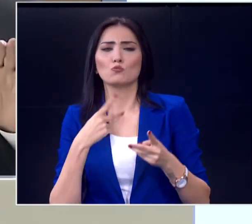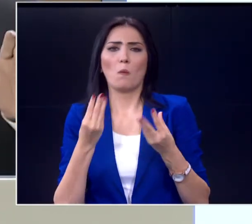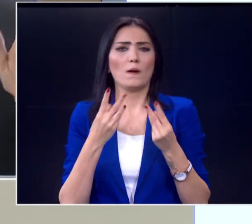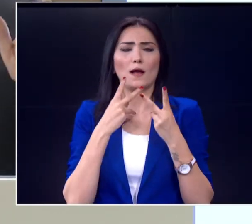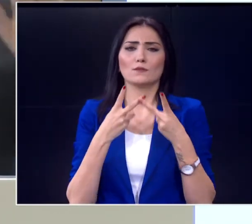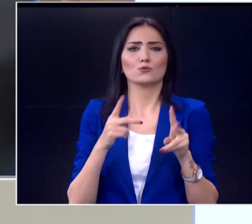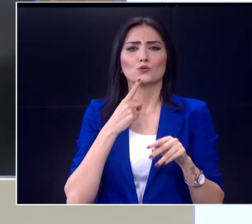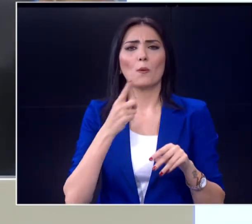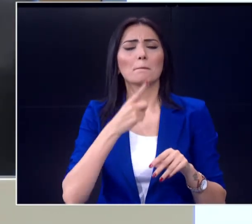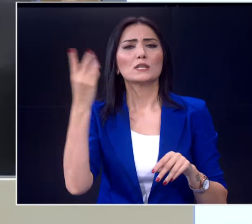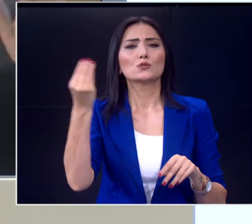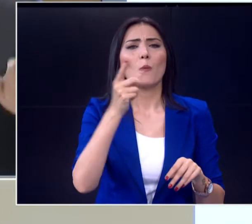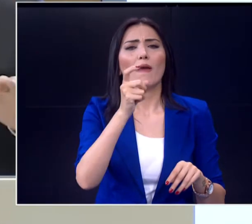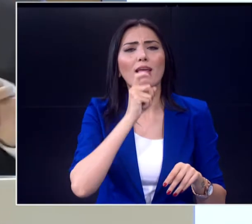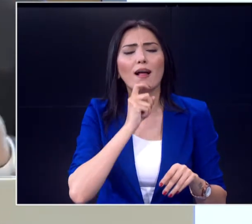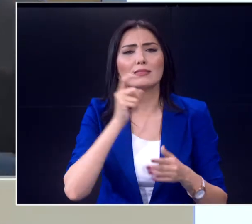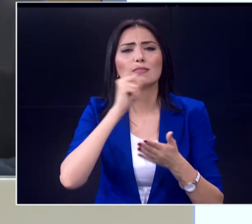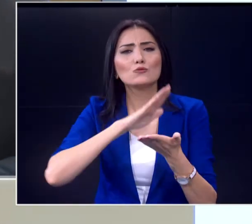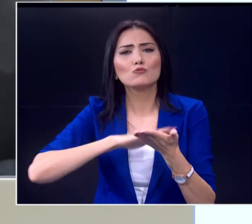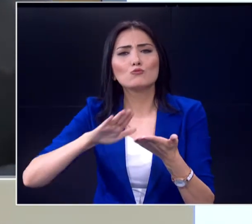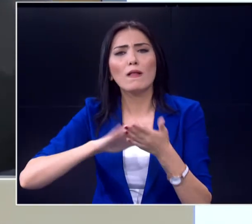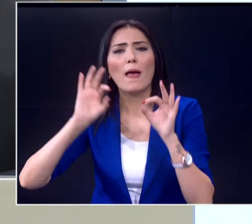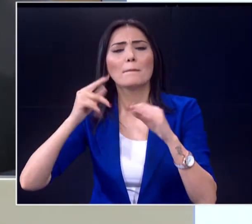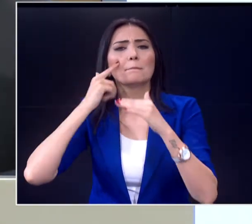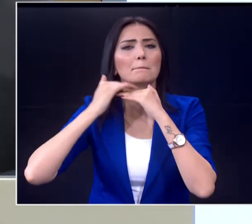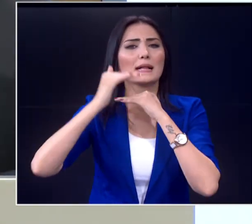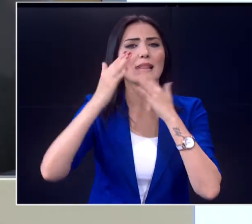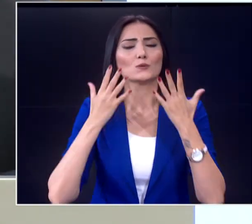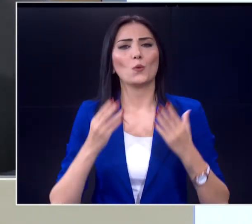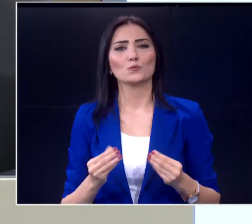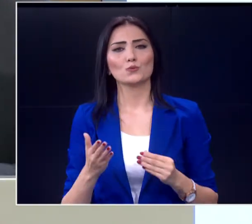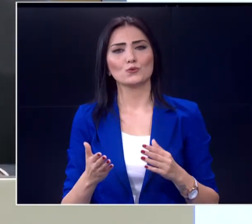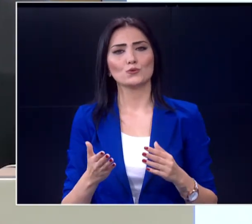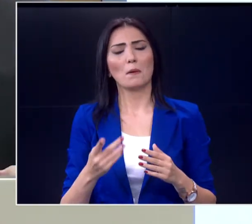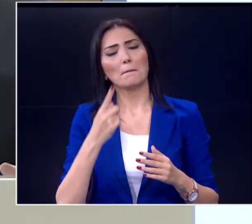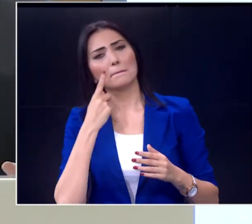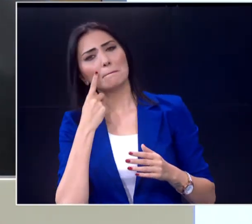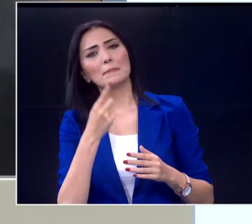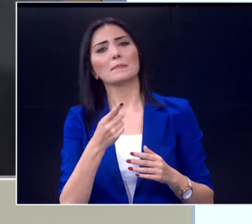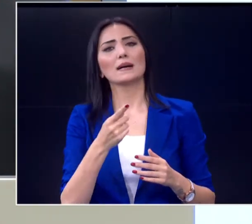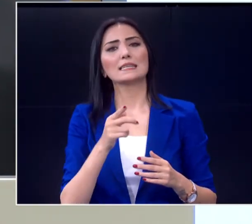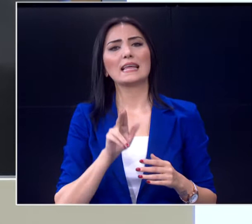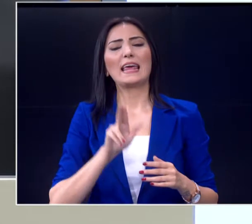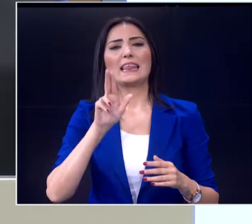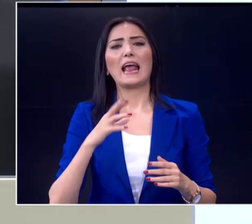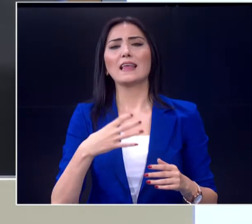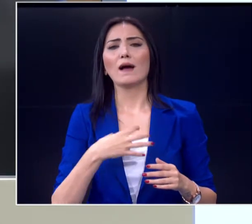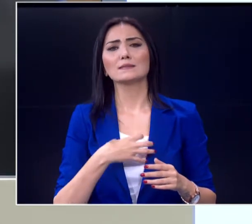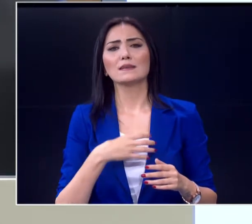söylüyorum. Birçok yanlışı düzelten hep millet olmuştur. Bakın 7